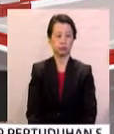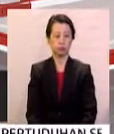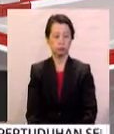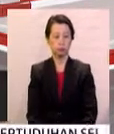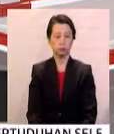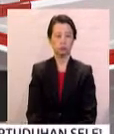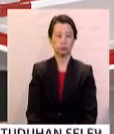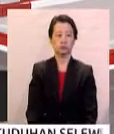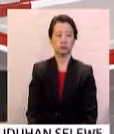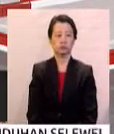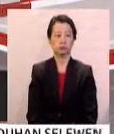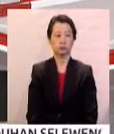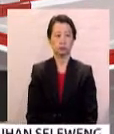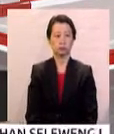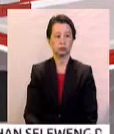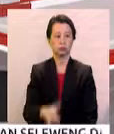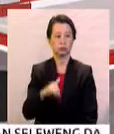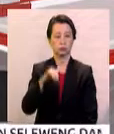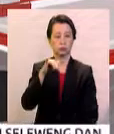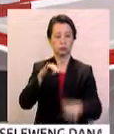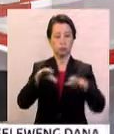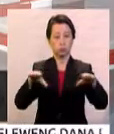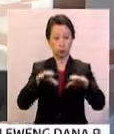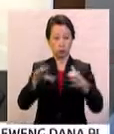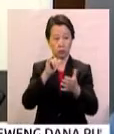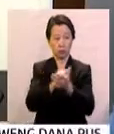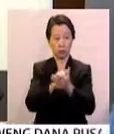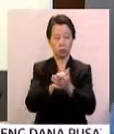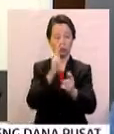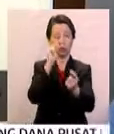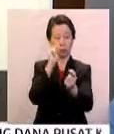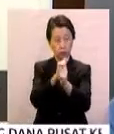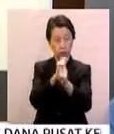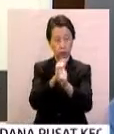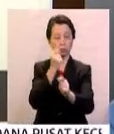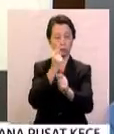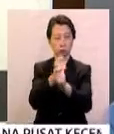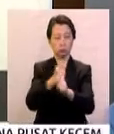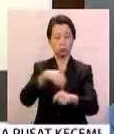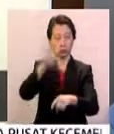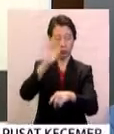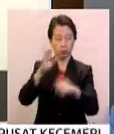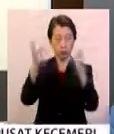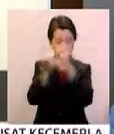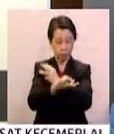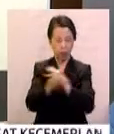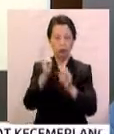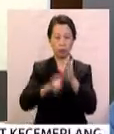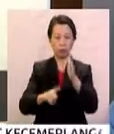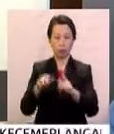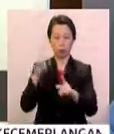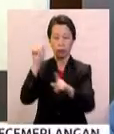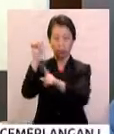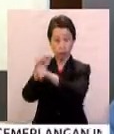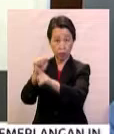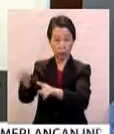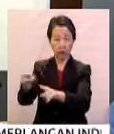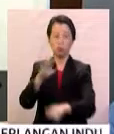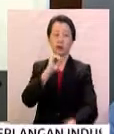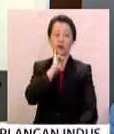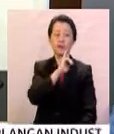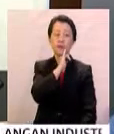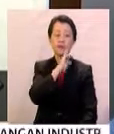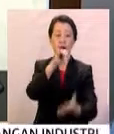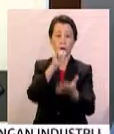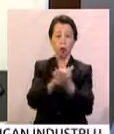palestinan balas kalau dia buat tentu lebih Teruk daripada apa yang terkena kepada Israel itulah